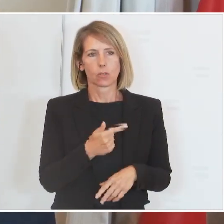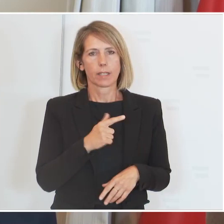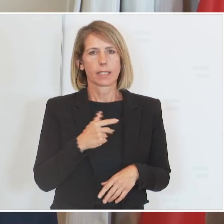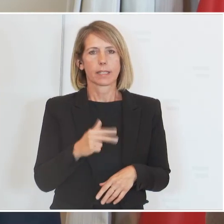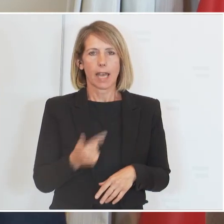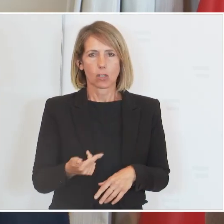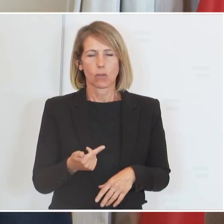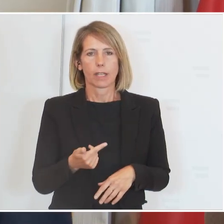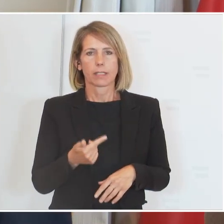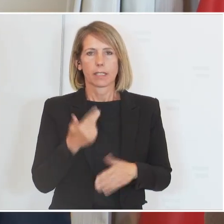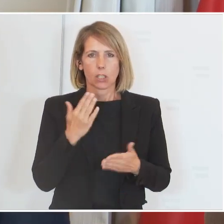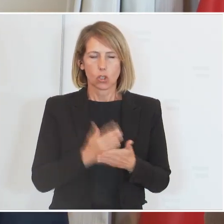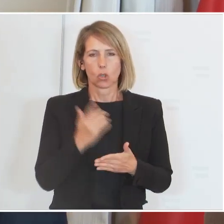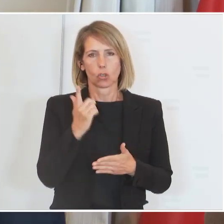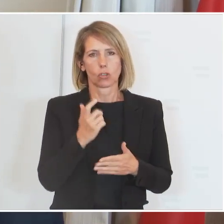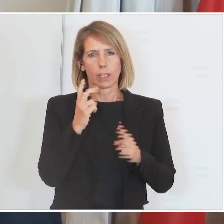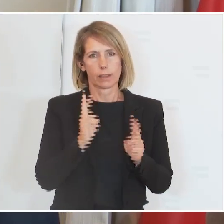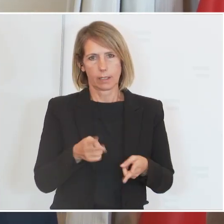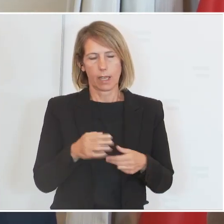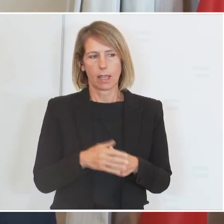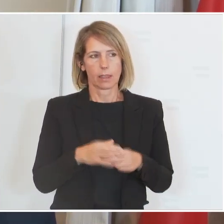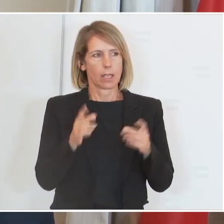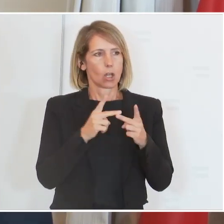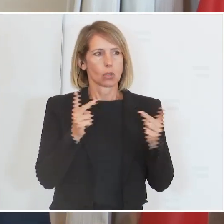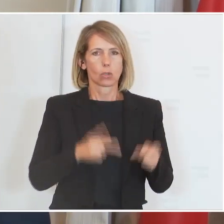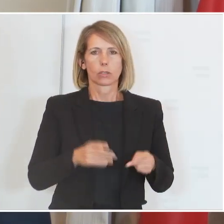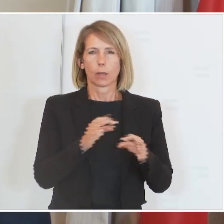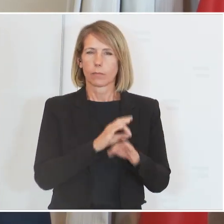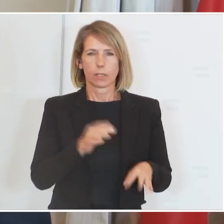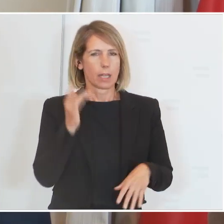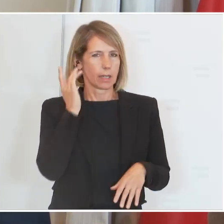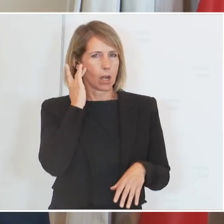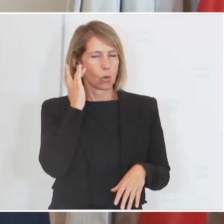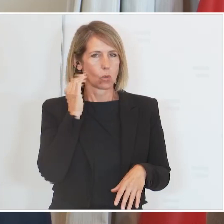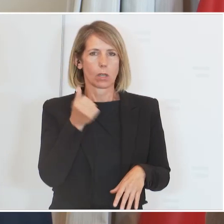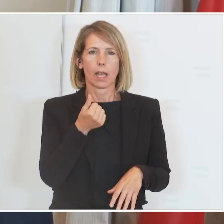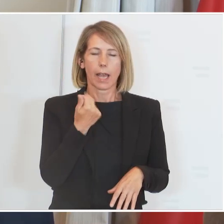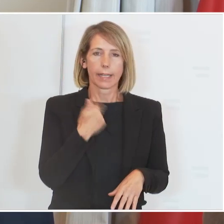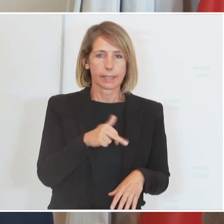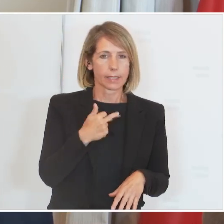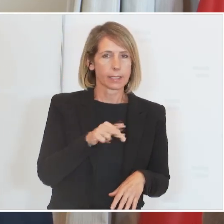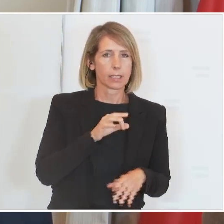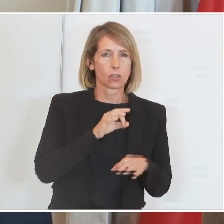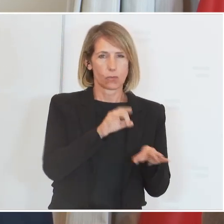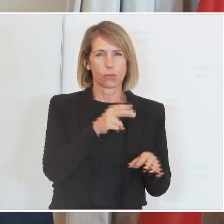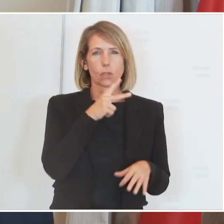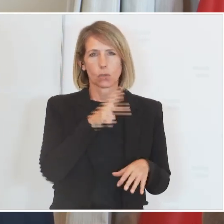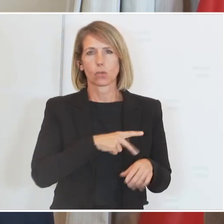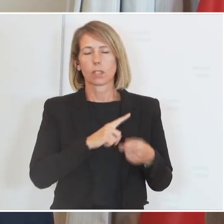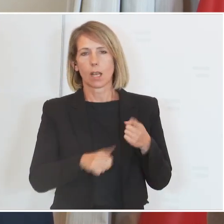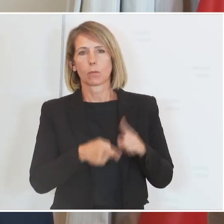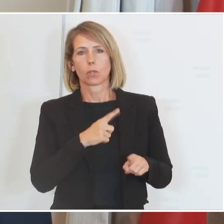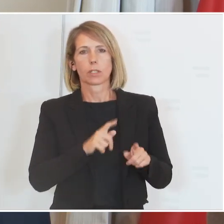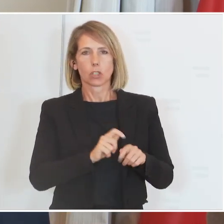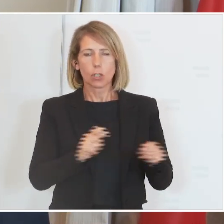können. Das Konzept ist ein sehr kluges, in dem ein Drittel dieser Entlastung ja auch noch immer für sozialpolitische